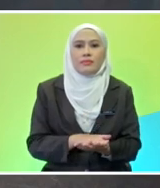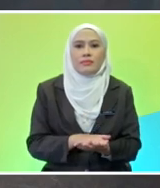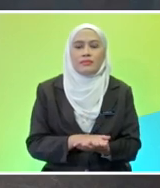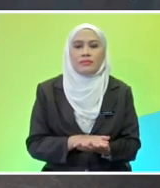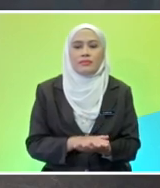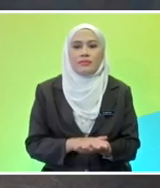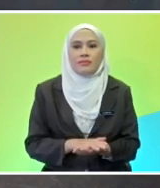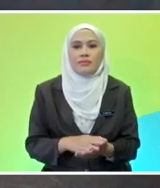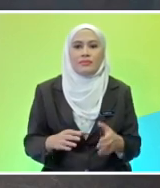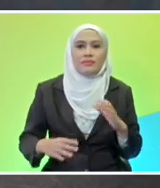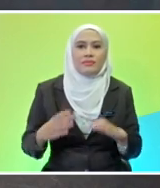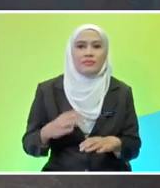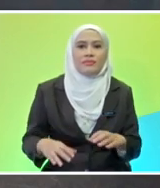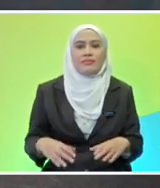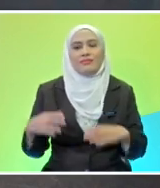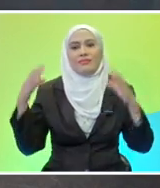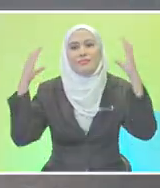biru cikgu. Cepat cikgu.